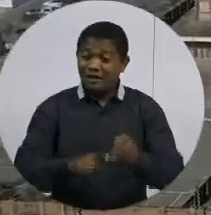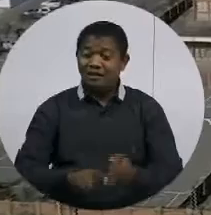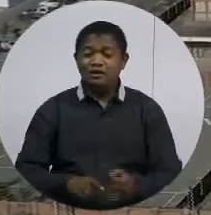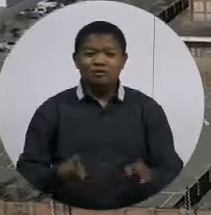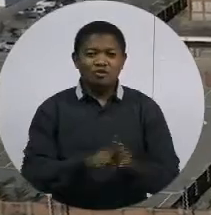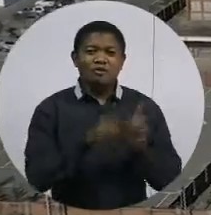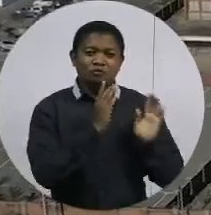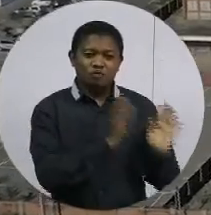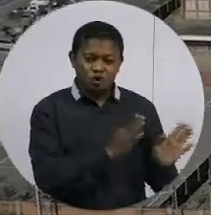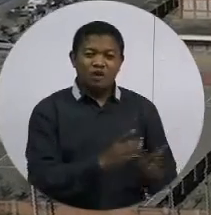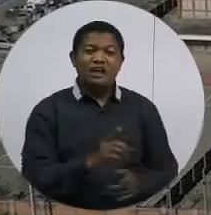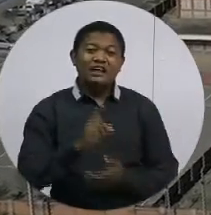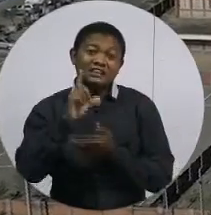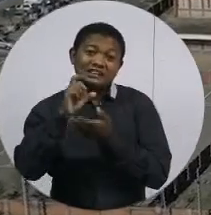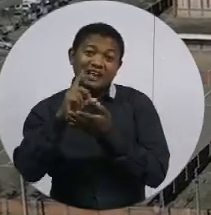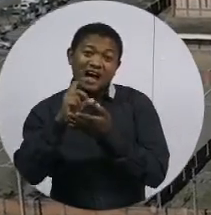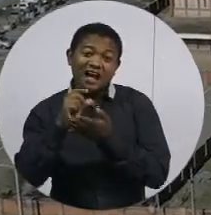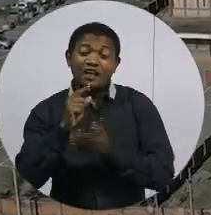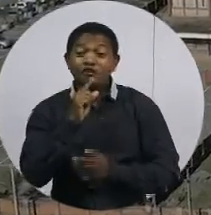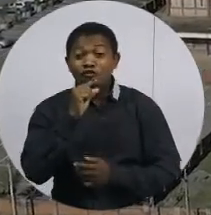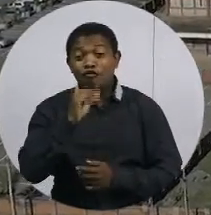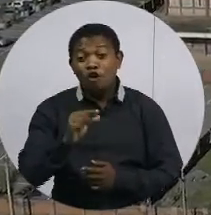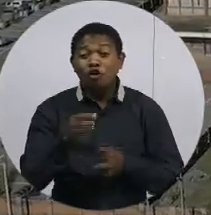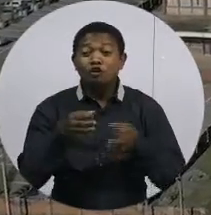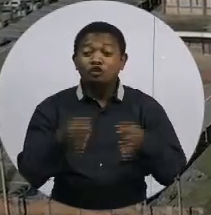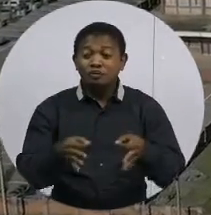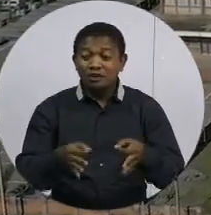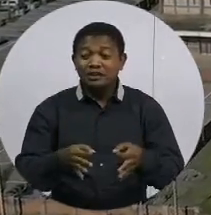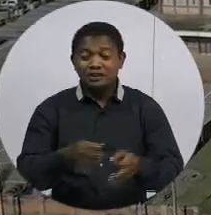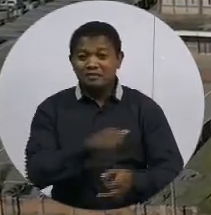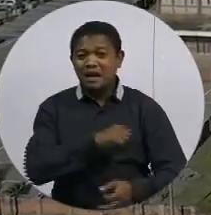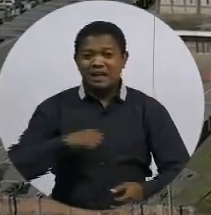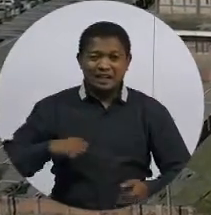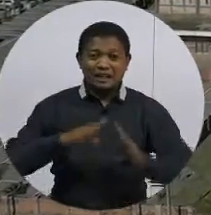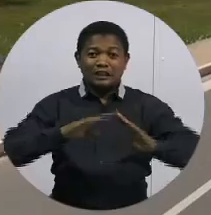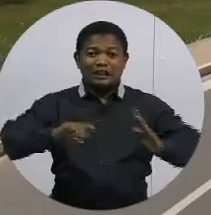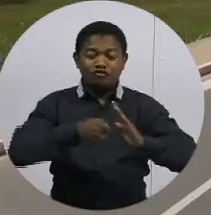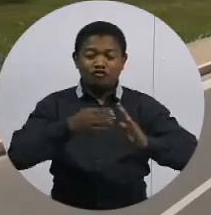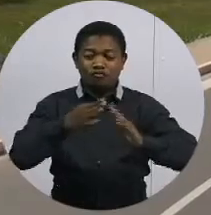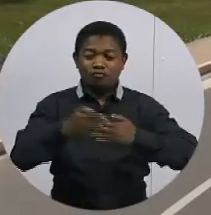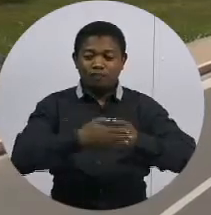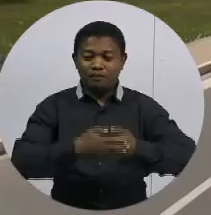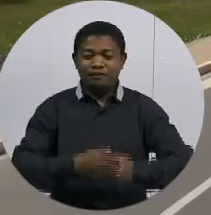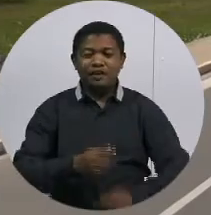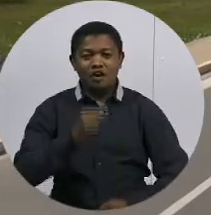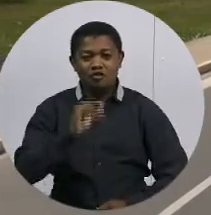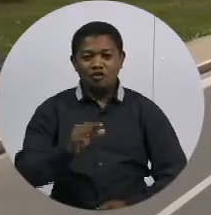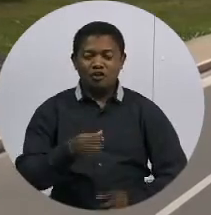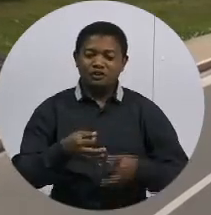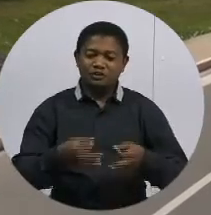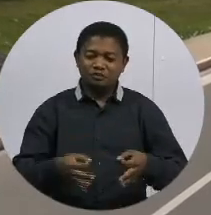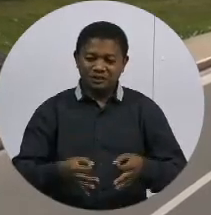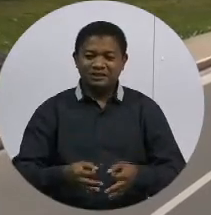akiteniteny ity izany Antananarivo ao anatin'ny fihiboana izany.